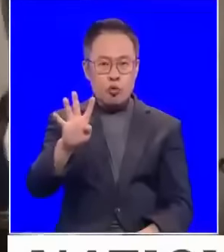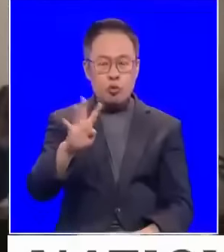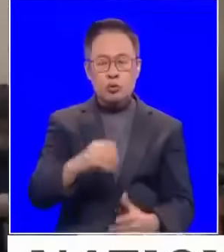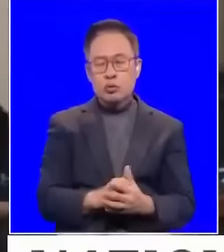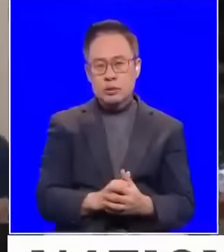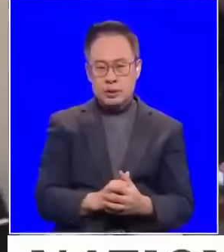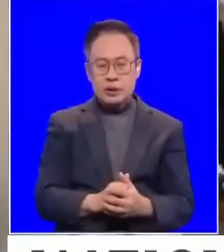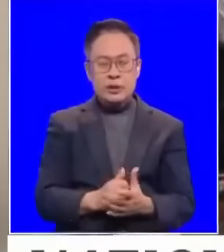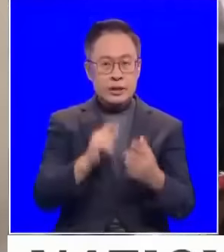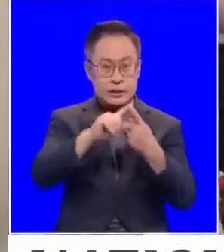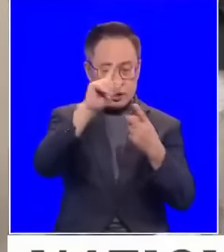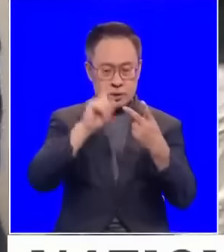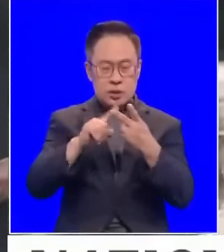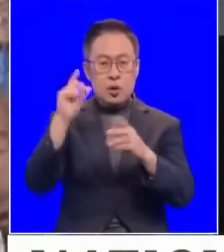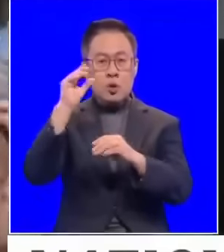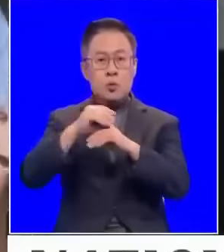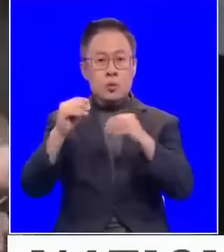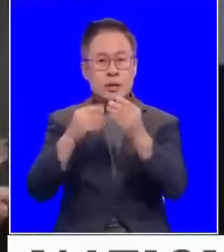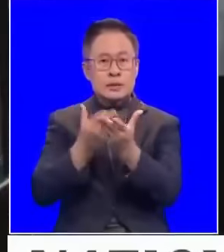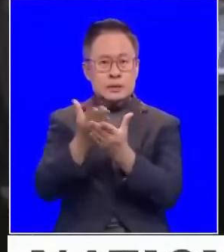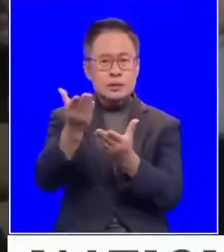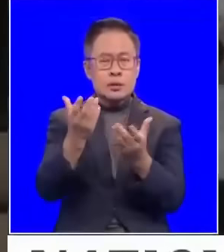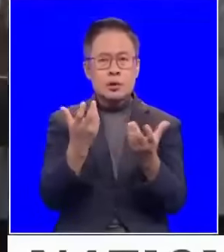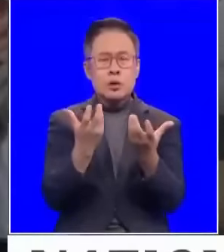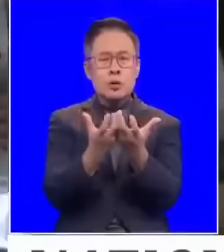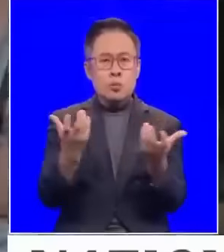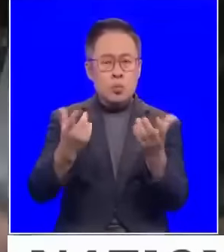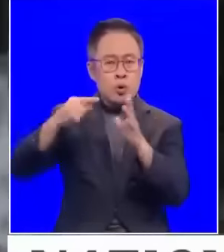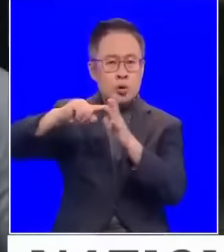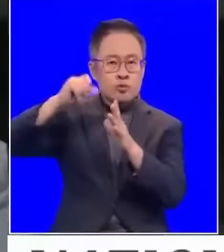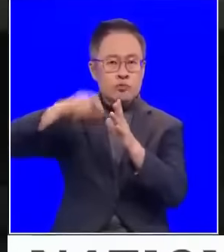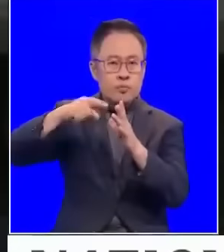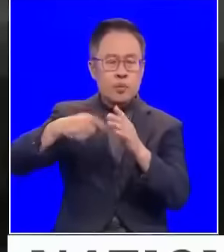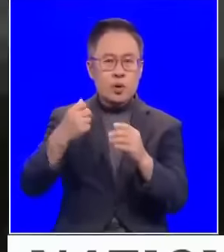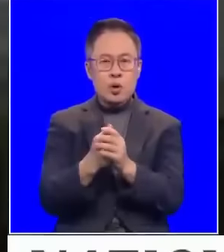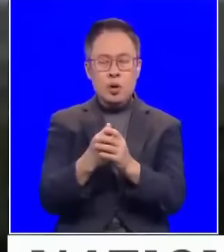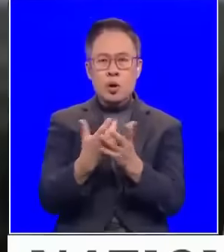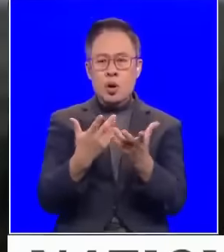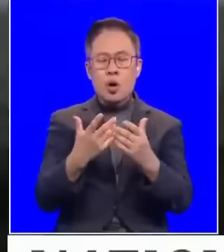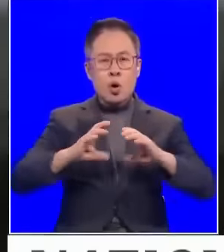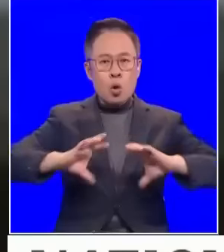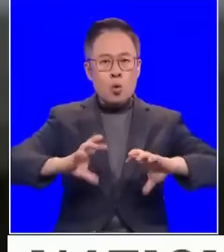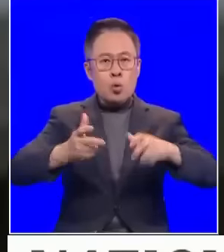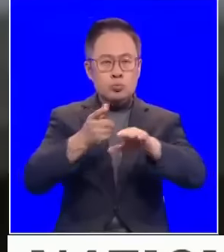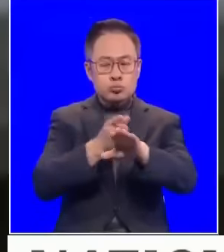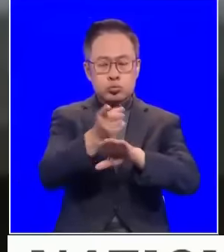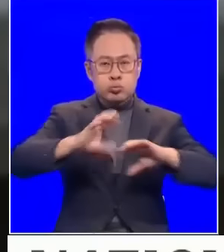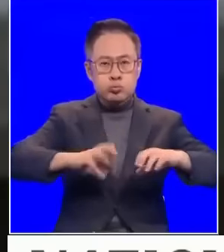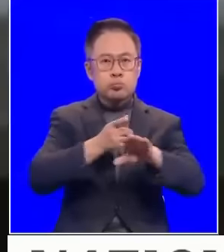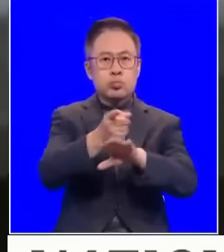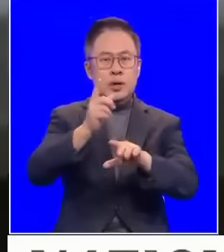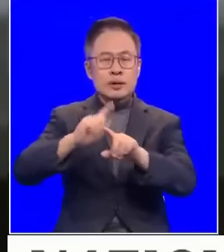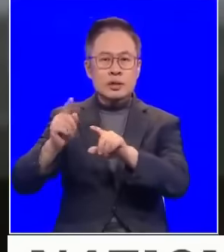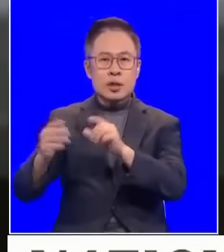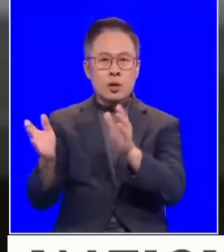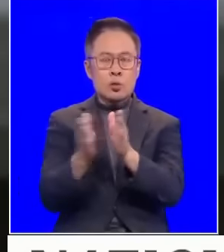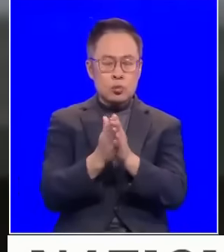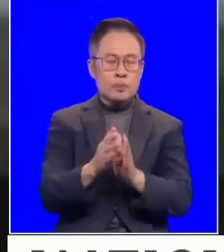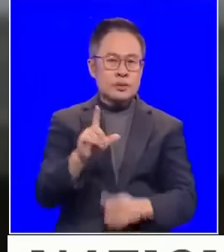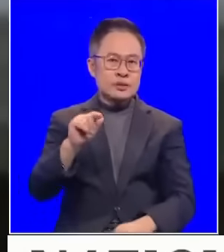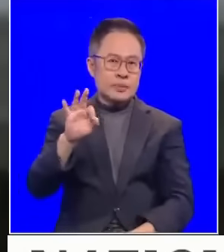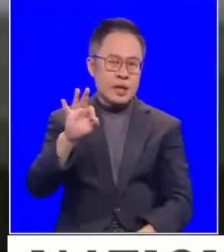โครงการซ่อมบำรุงปรับปรุงเพิ่มประสิทธิภาพรถสายพานลำเลียงพลแบบ85จำนวน29ลำอีกด้วยค่ะ